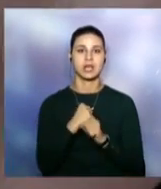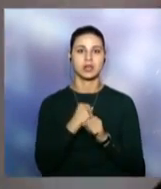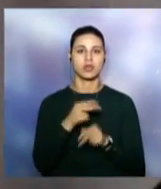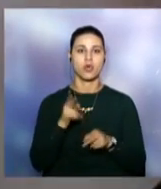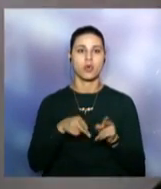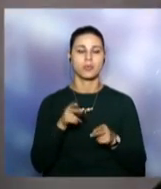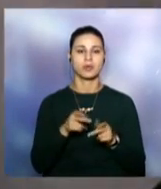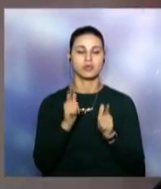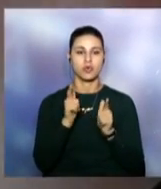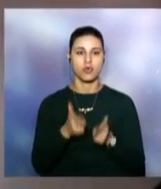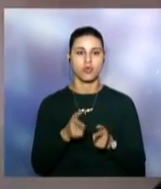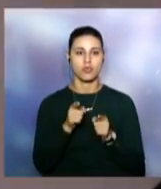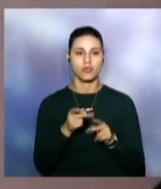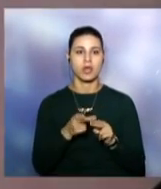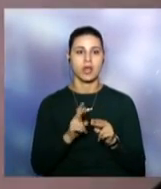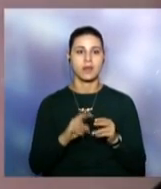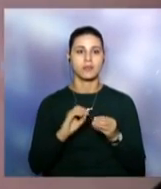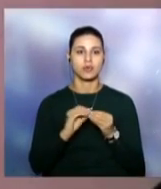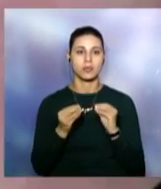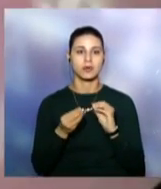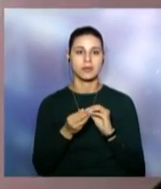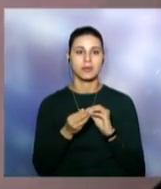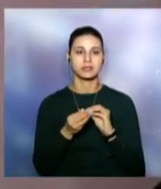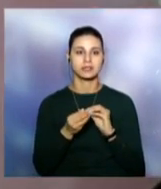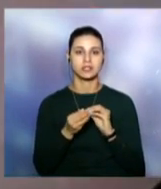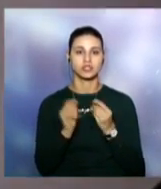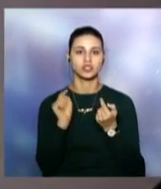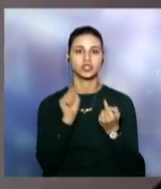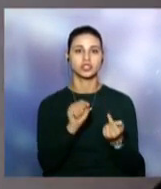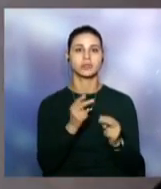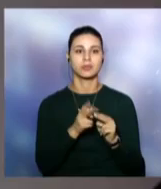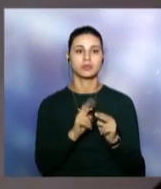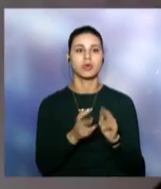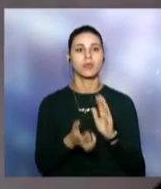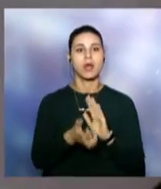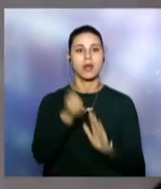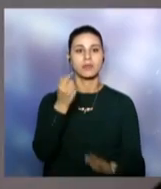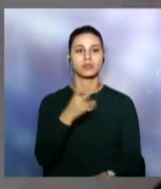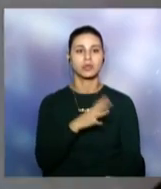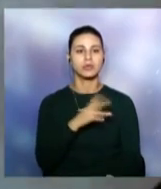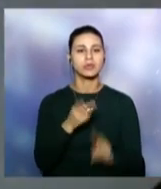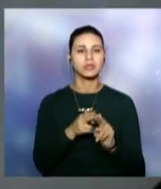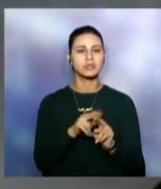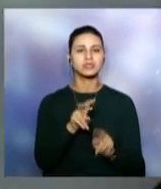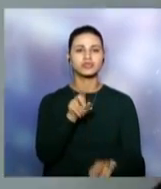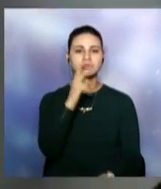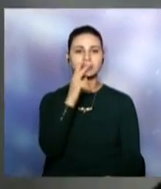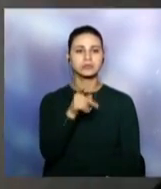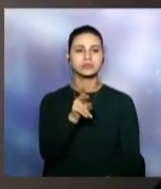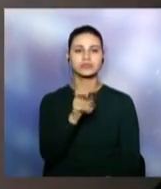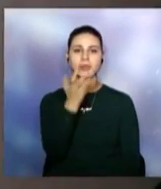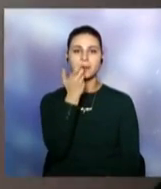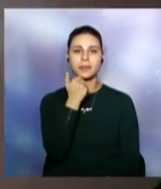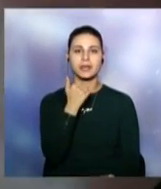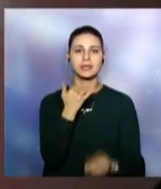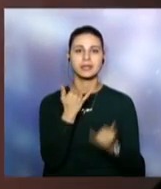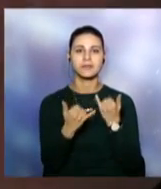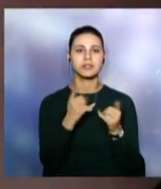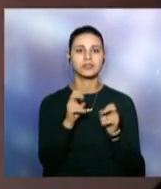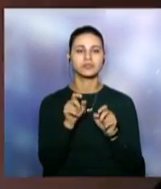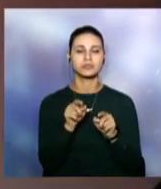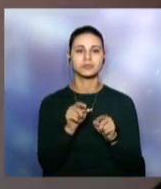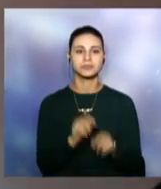ენდოსკოპიურად ამ პრობლემასთან შეჭიდება, იმიტომ რომ მოვაცილოთ ბავშვებს. ეს რა ნივთია?